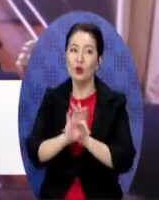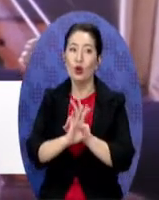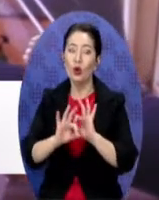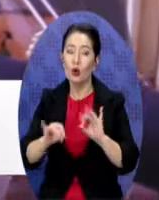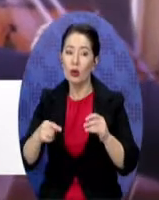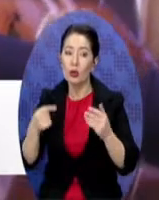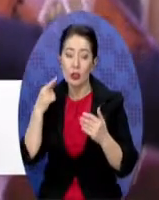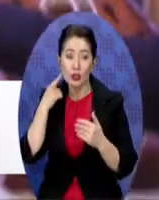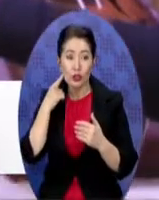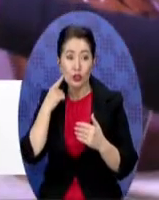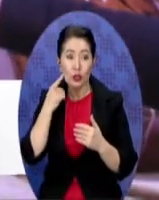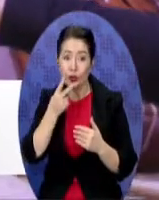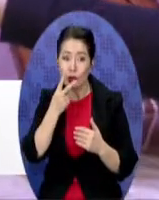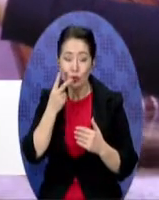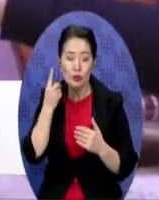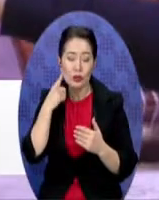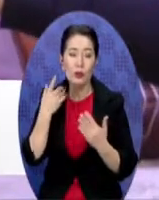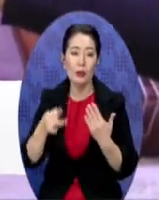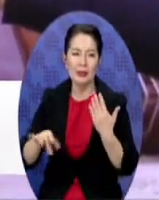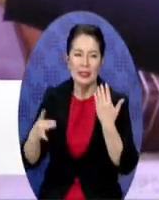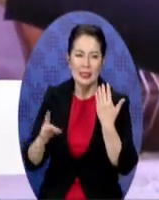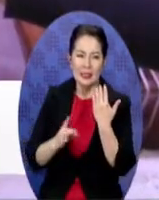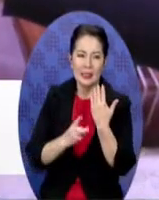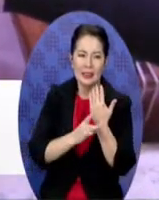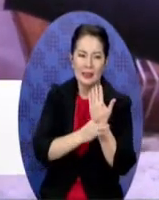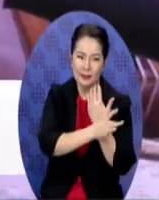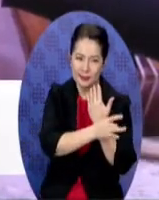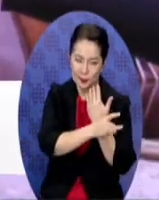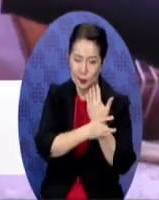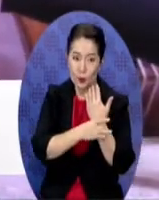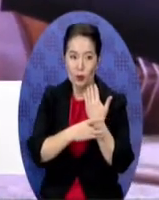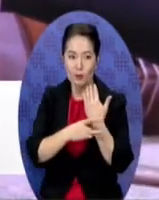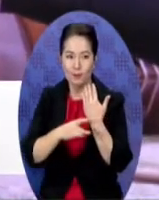Та нэг нэг шиг жаа. Тэгвэл